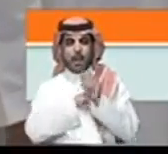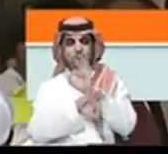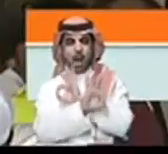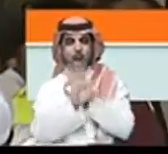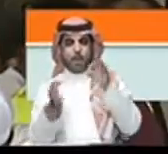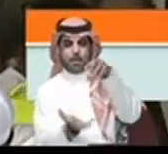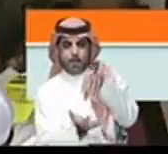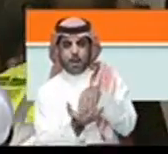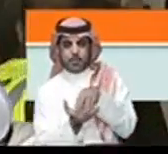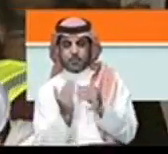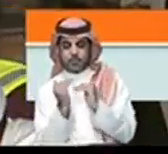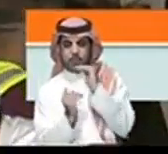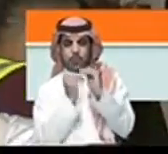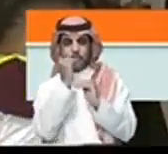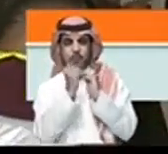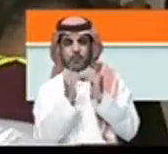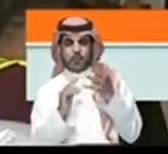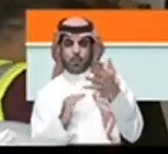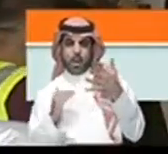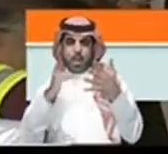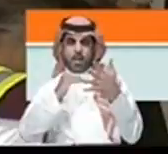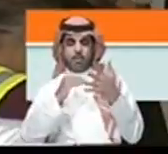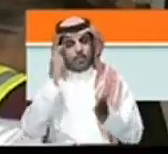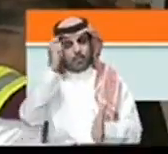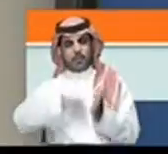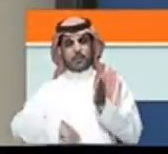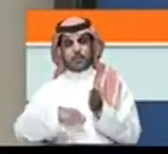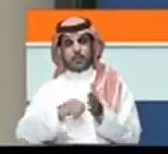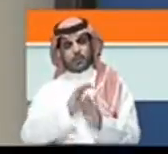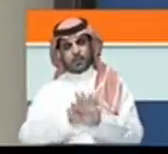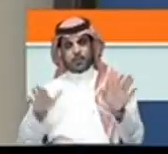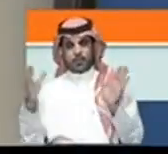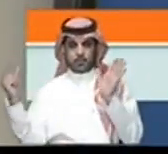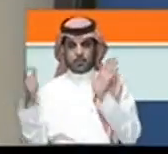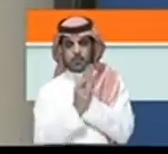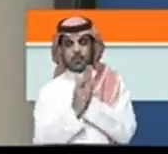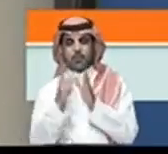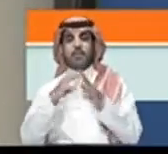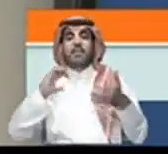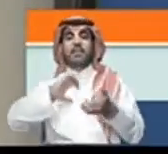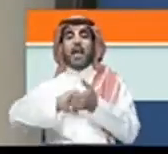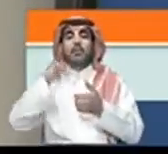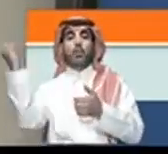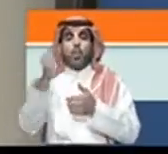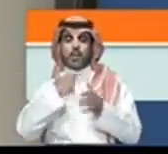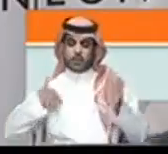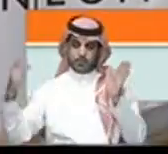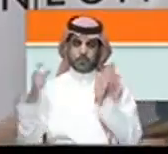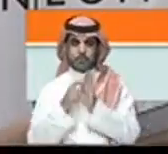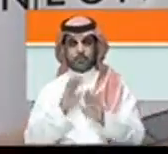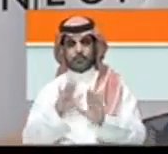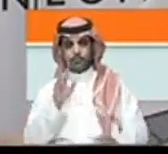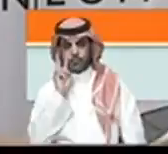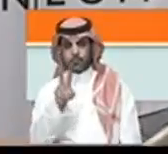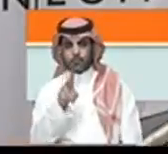اعمال تطوير المرحله الاولى واعتماد تسجيله من قبل الاتحاد الدولي للنقل الجوي مطار